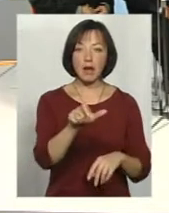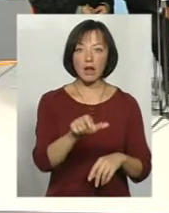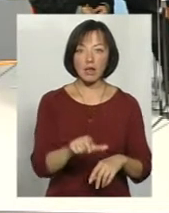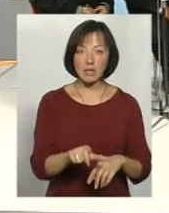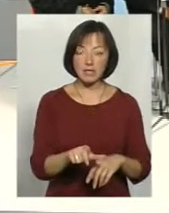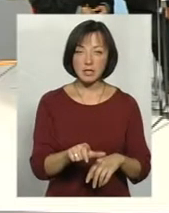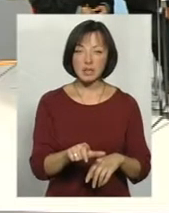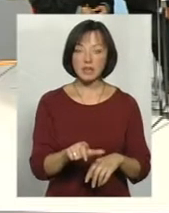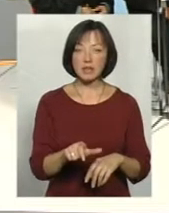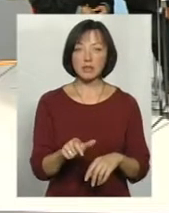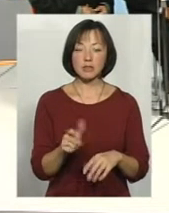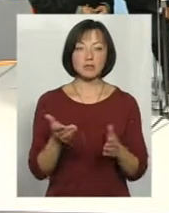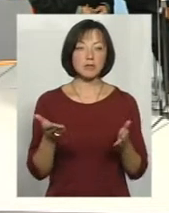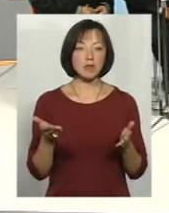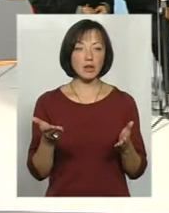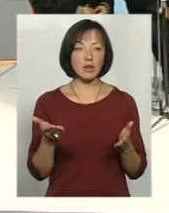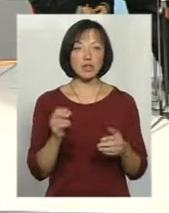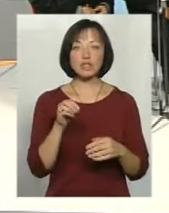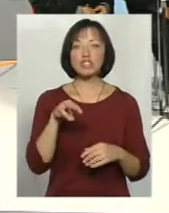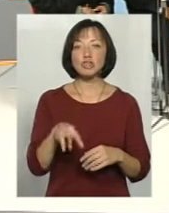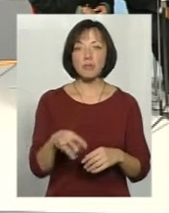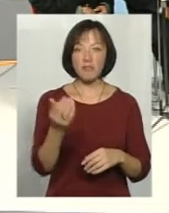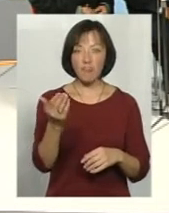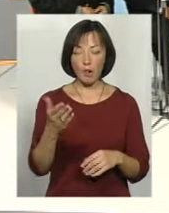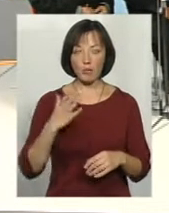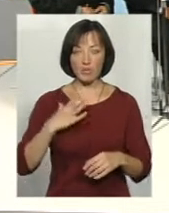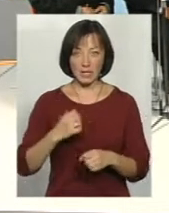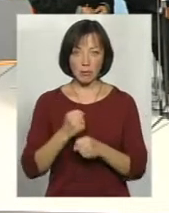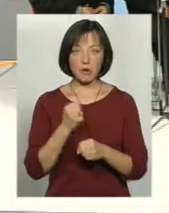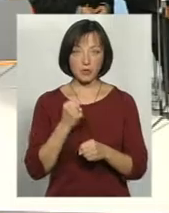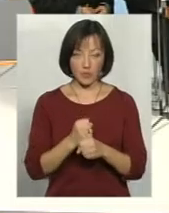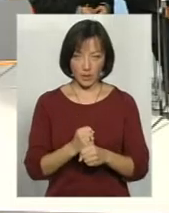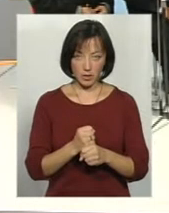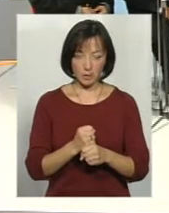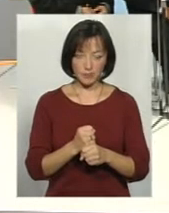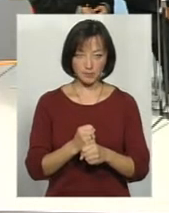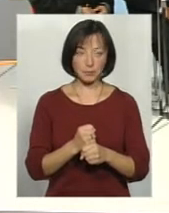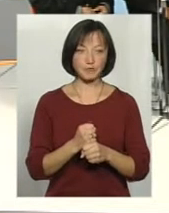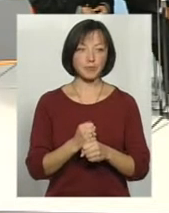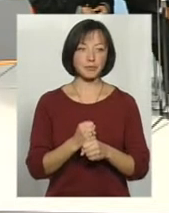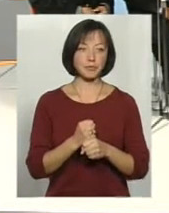те, з чим вам доведеться, так розумію, працювати.